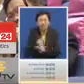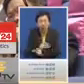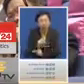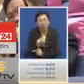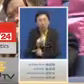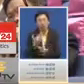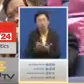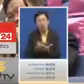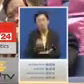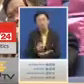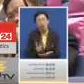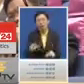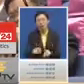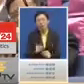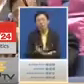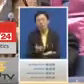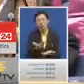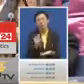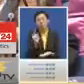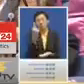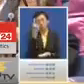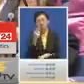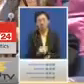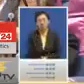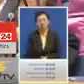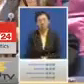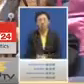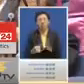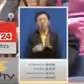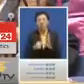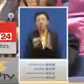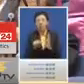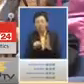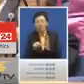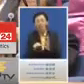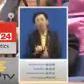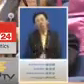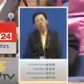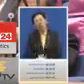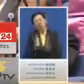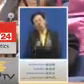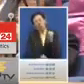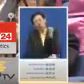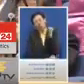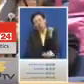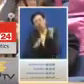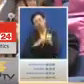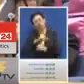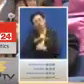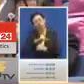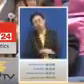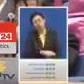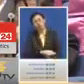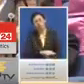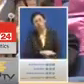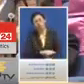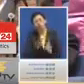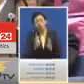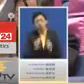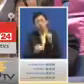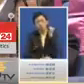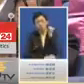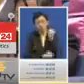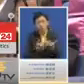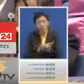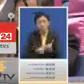แพงเท่ากับซื้อใหม่เลยนี่คือตัวอย่างหนึ่งสำหรับท่านกดทับกับคนจนแล้วใครบอกว่าคนจนไม่เสียภ